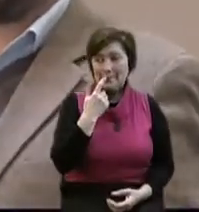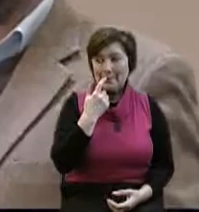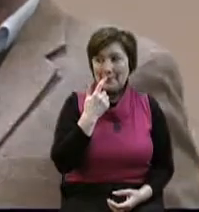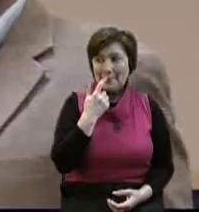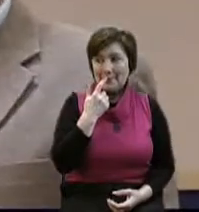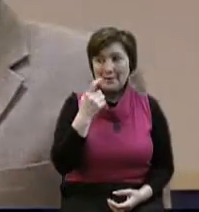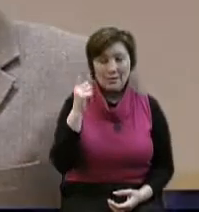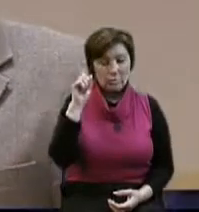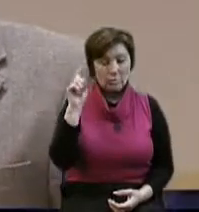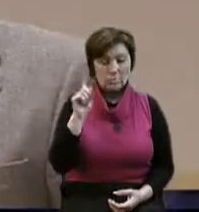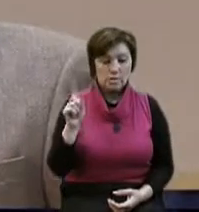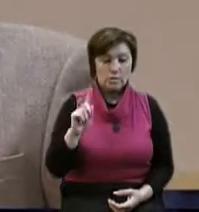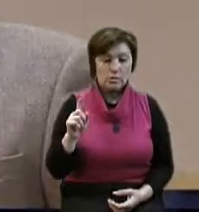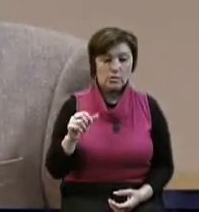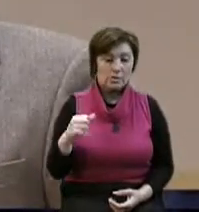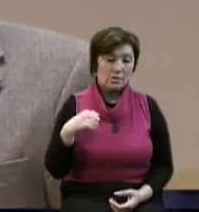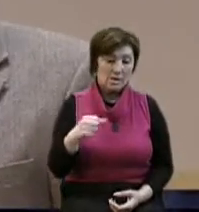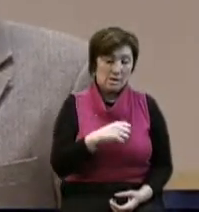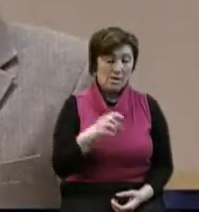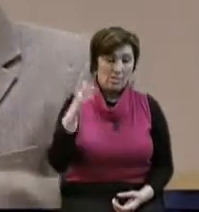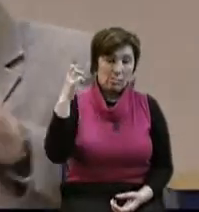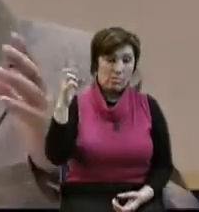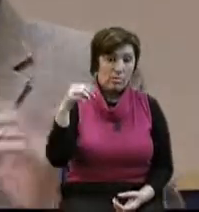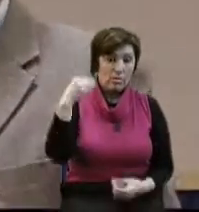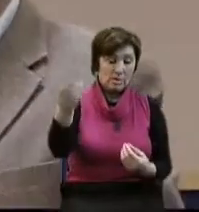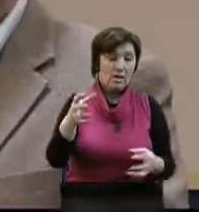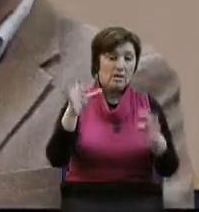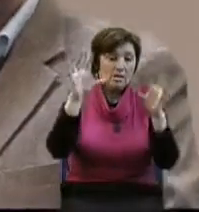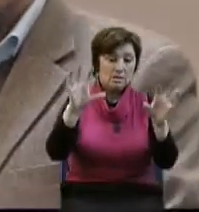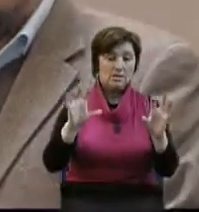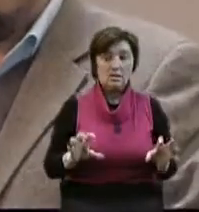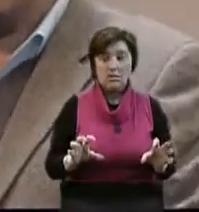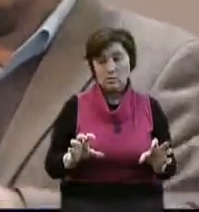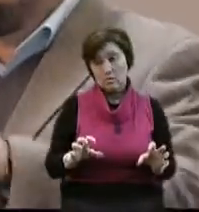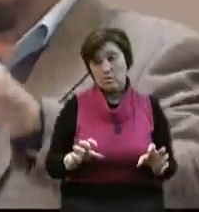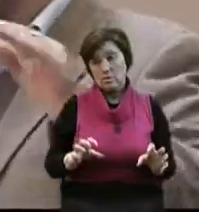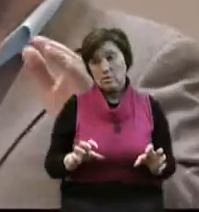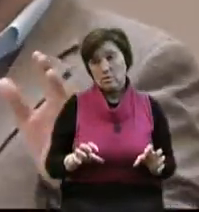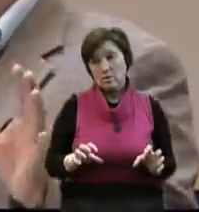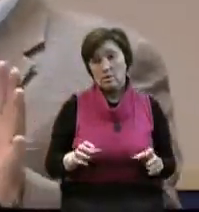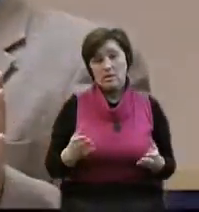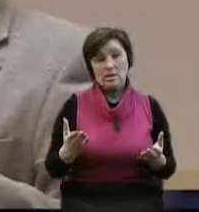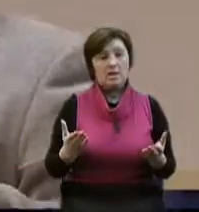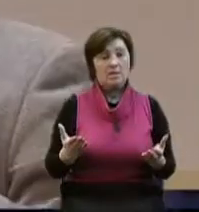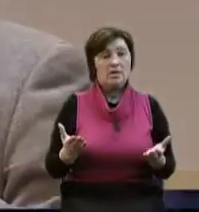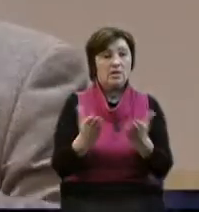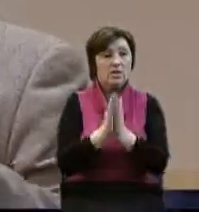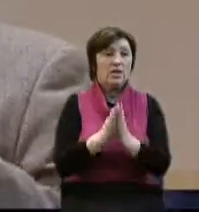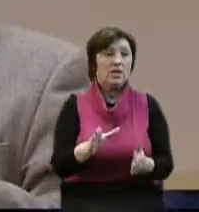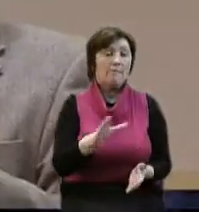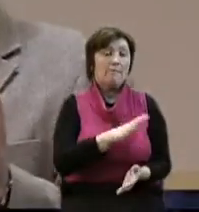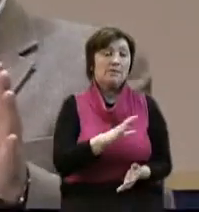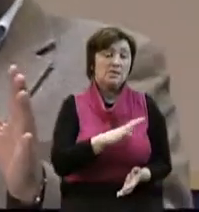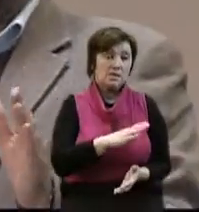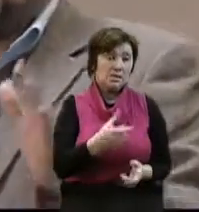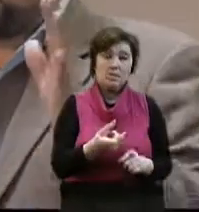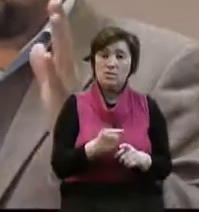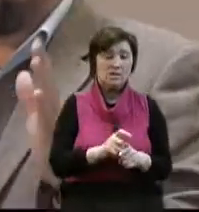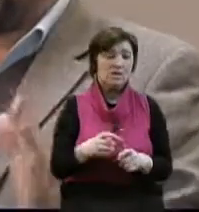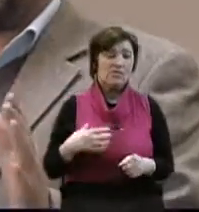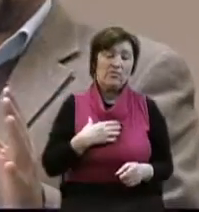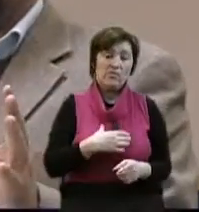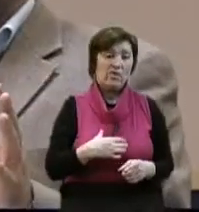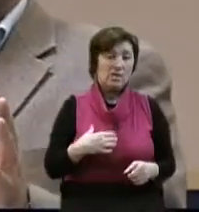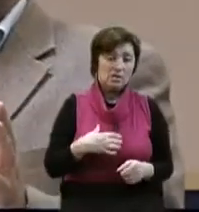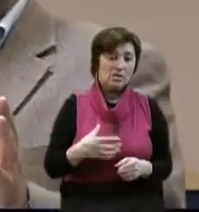принцип, который сам Бог дал еще в книге «Бытие», после того, как Он сотворил небо и землю, очень важные,